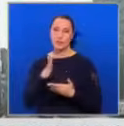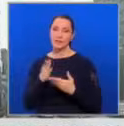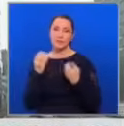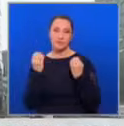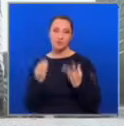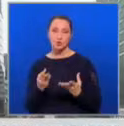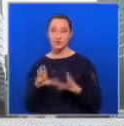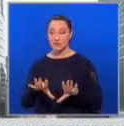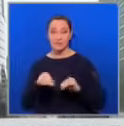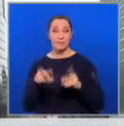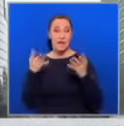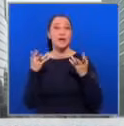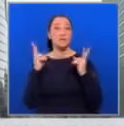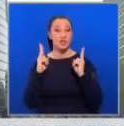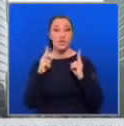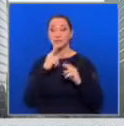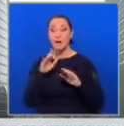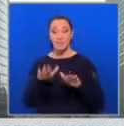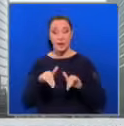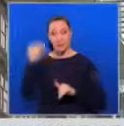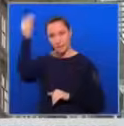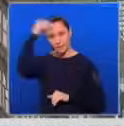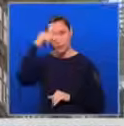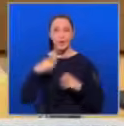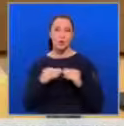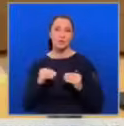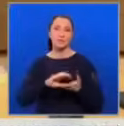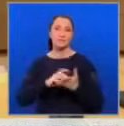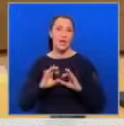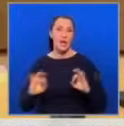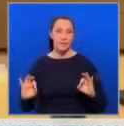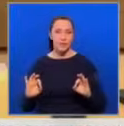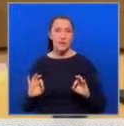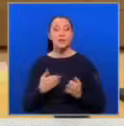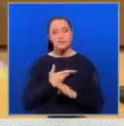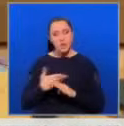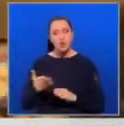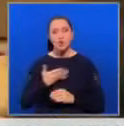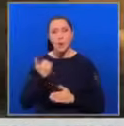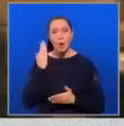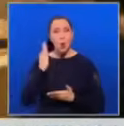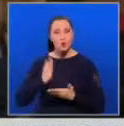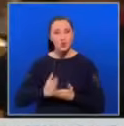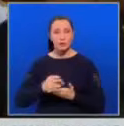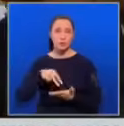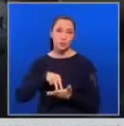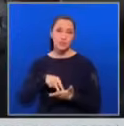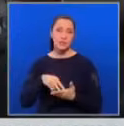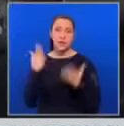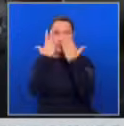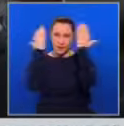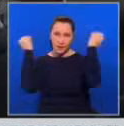възможност да се вземе решение за приемането на българия и румъния в шенген все още няма окончателни позиции на